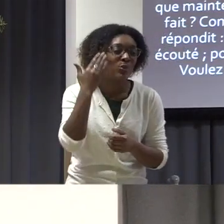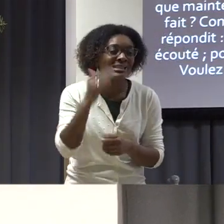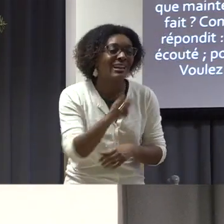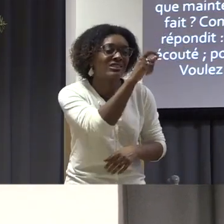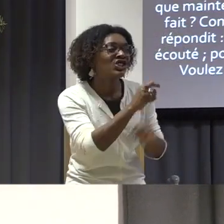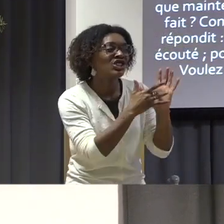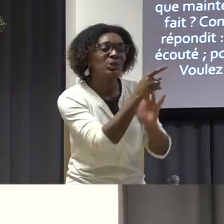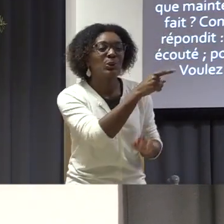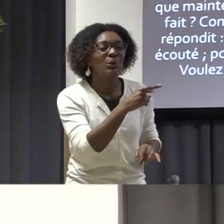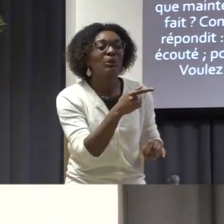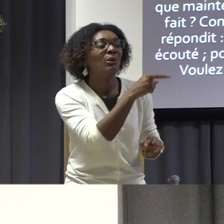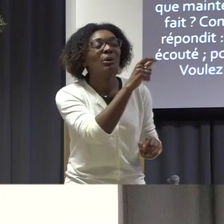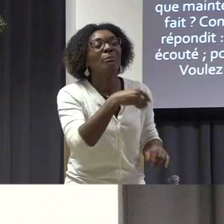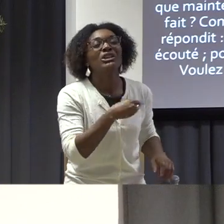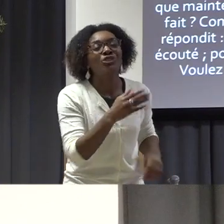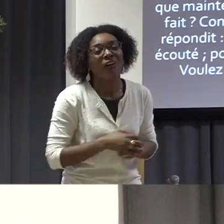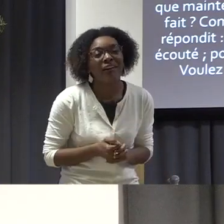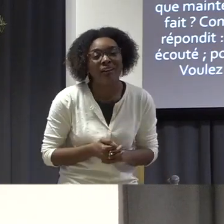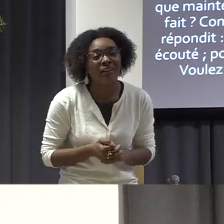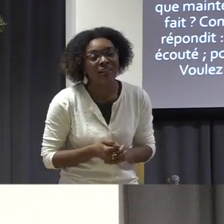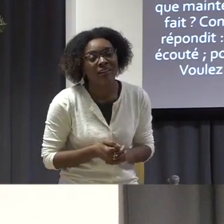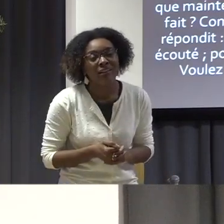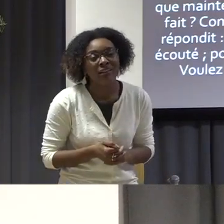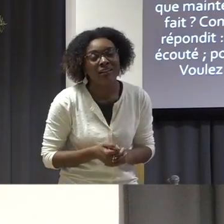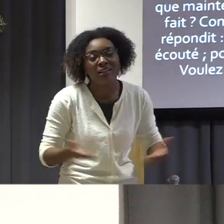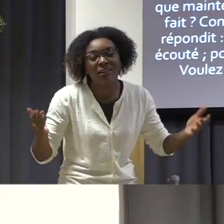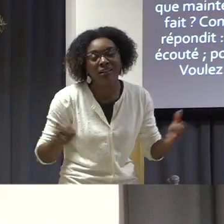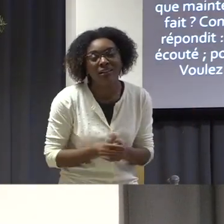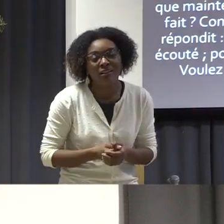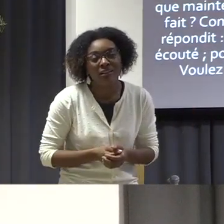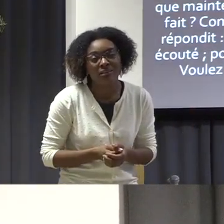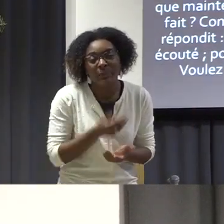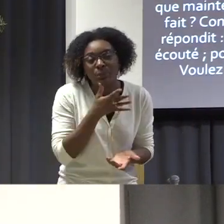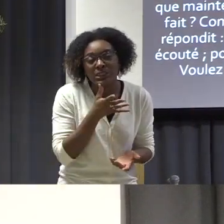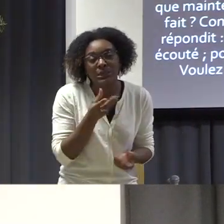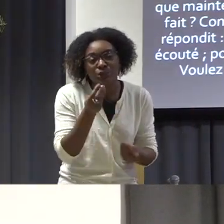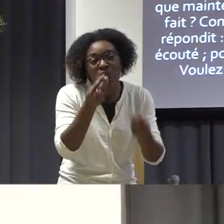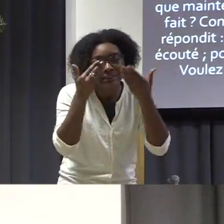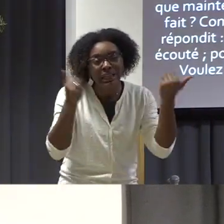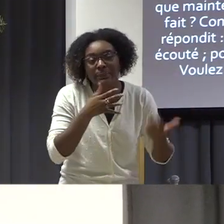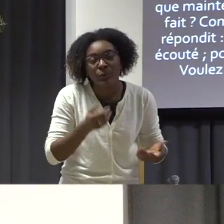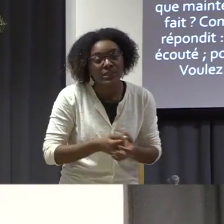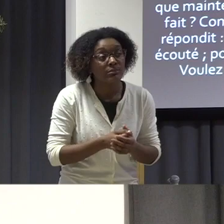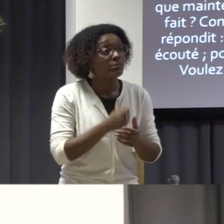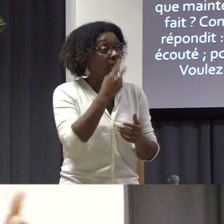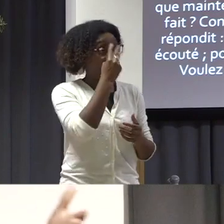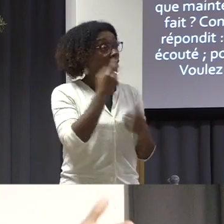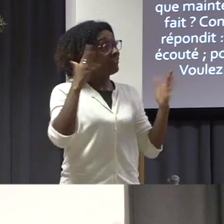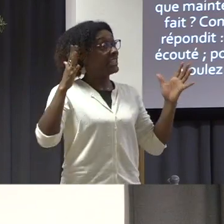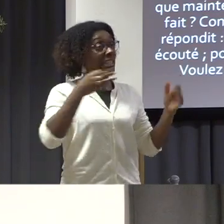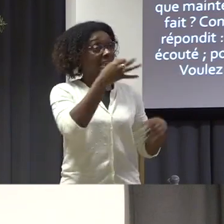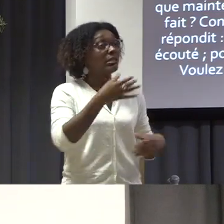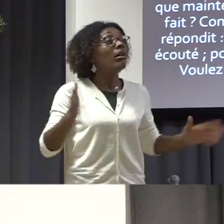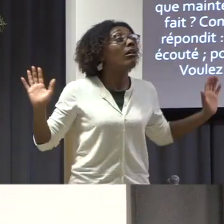pêcheur il dit il répondit côté s'il est un pécheur je ne